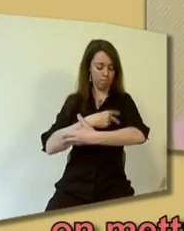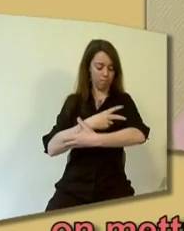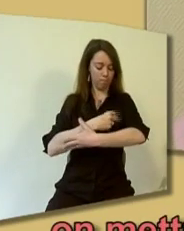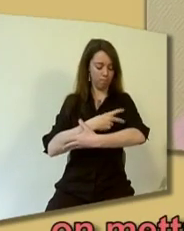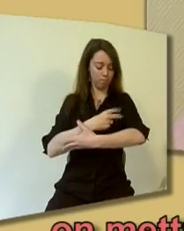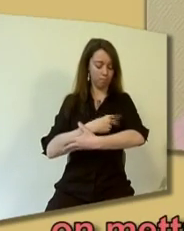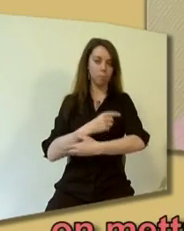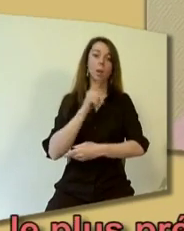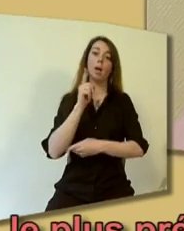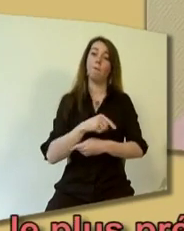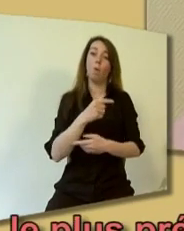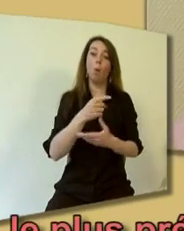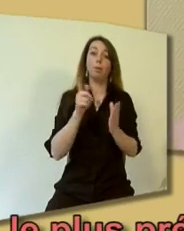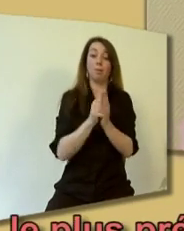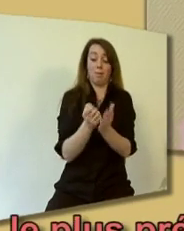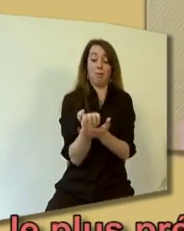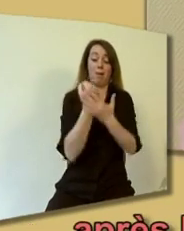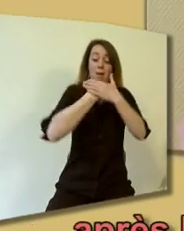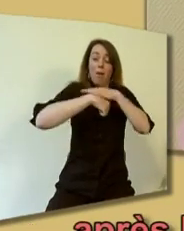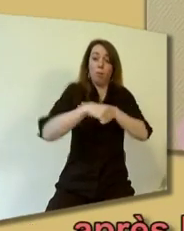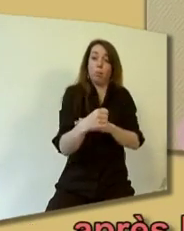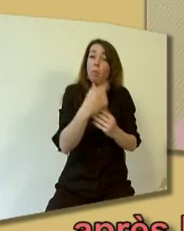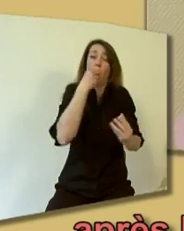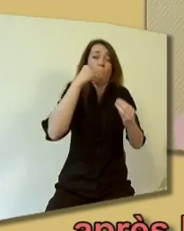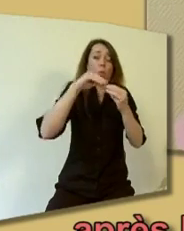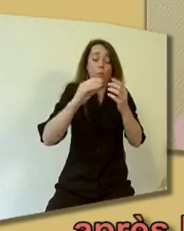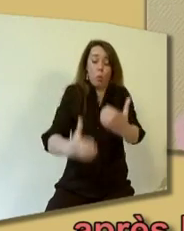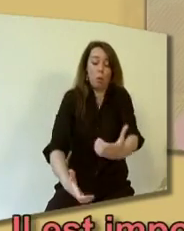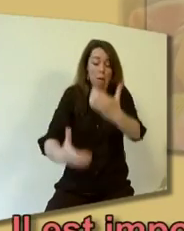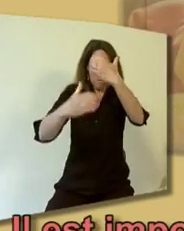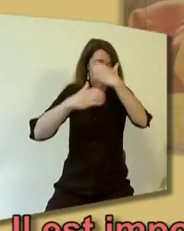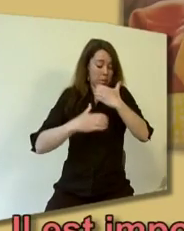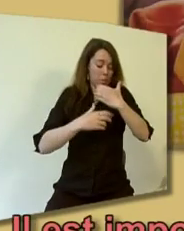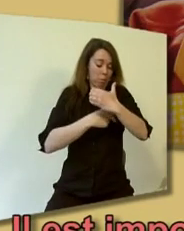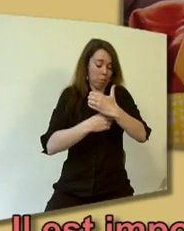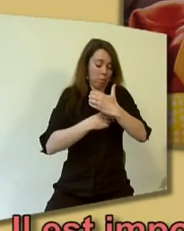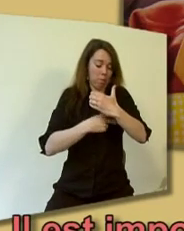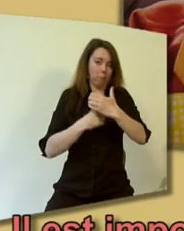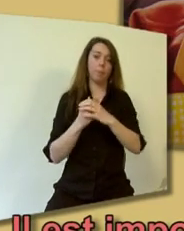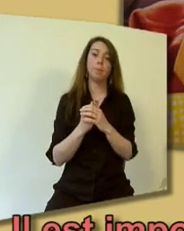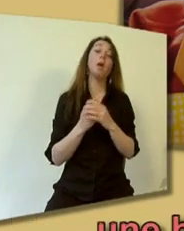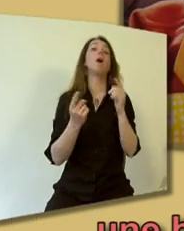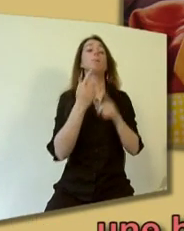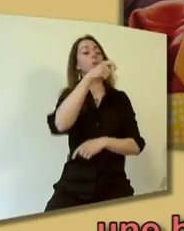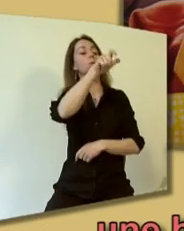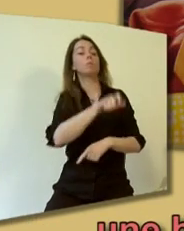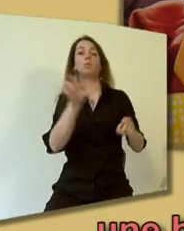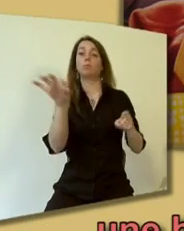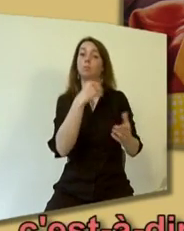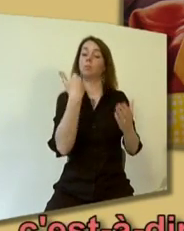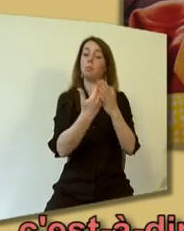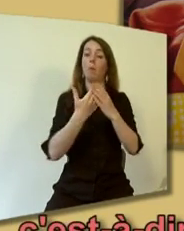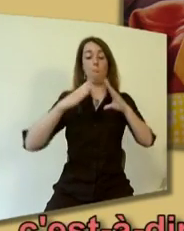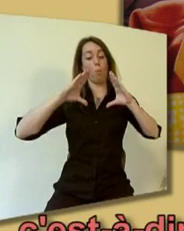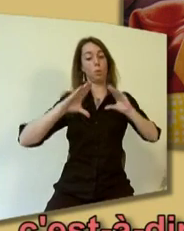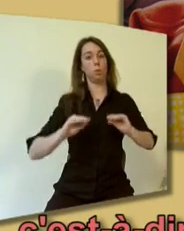son bébé au sein le plus précocement possible après l'accouchement. Il est important qu'elle adopte une bonne position, c'est-à-dire le